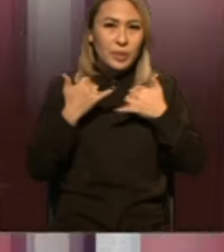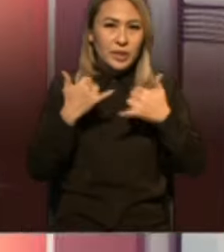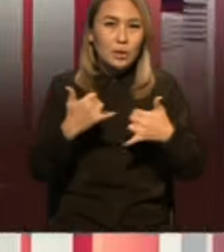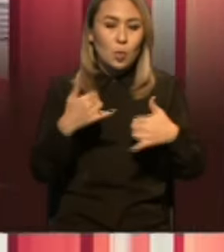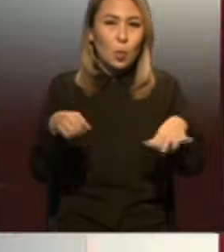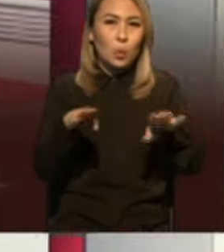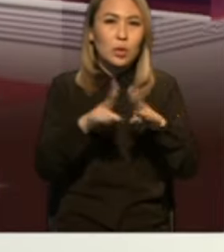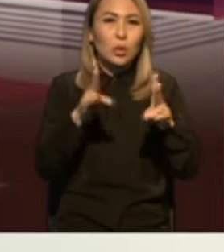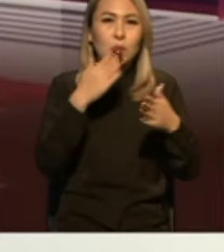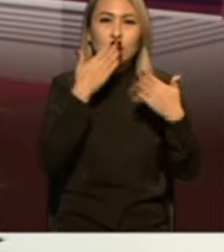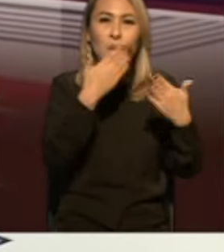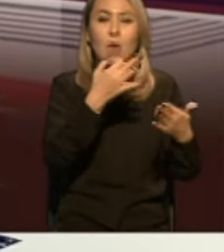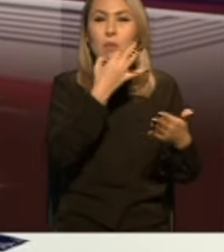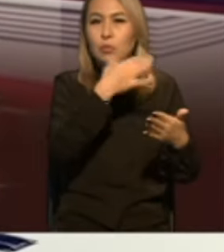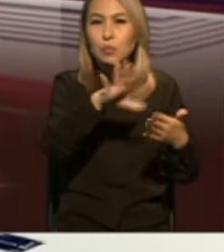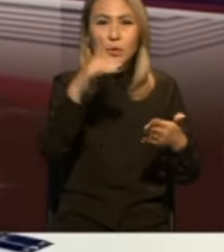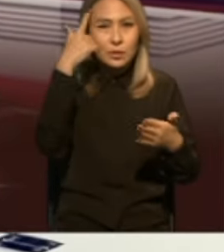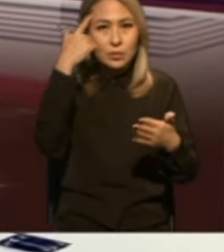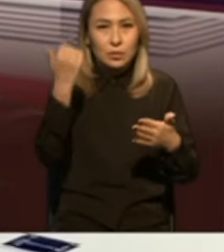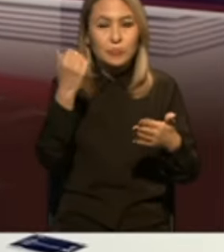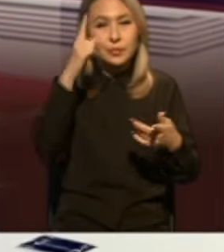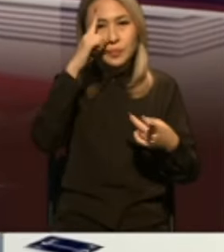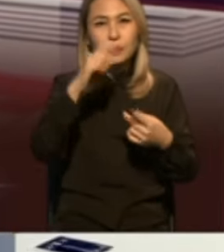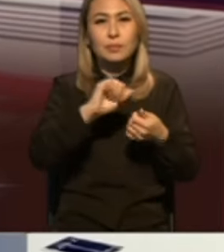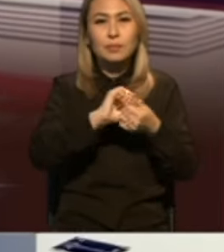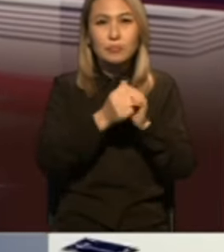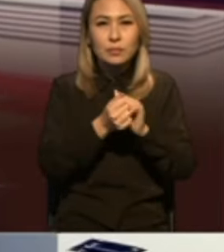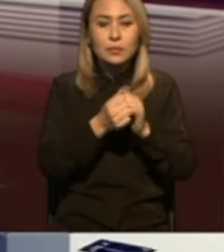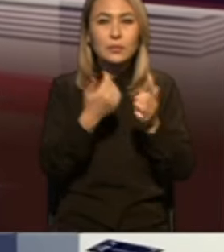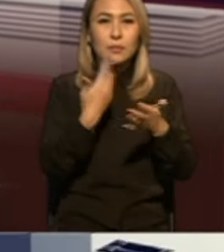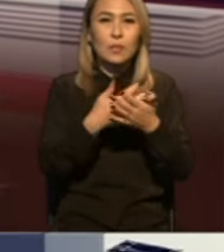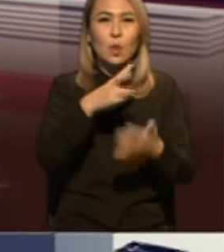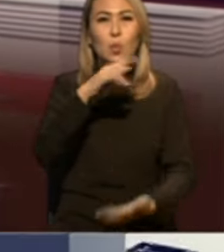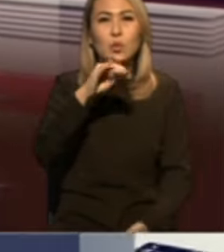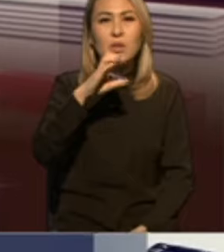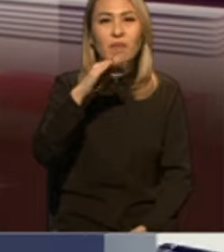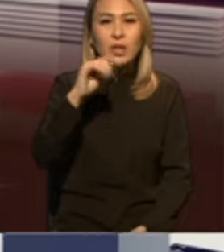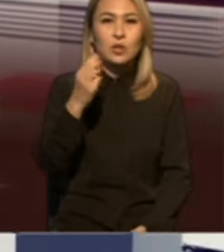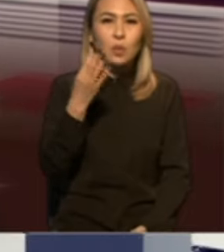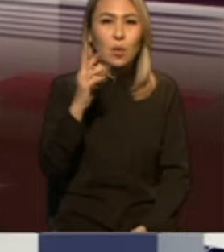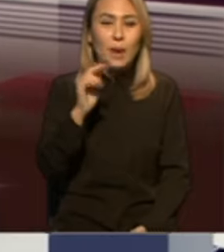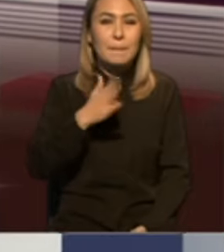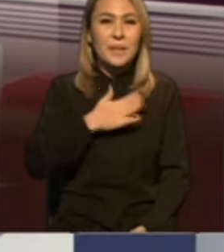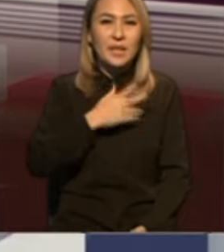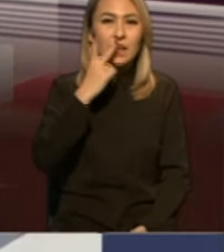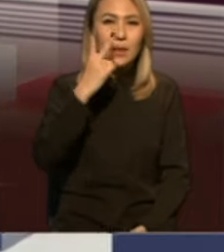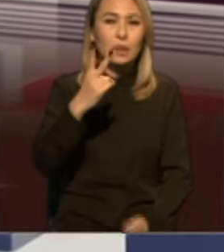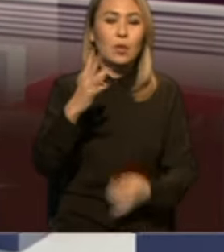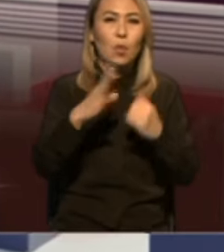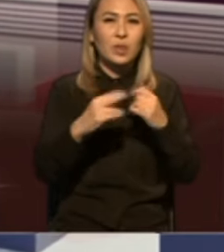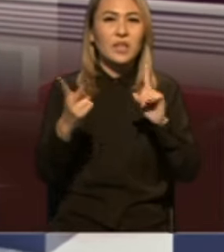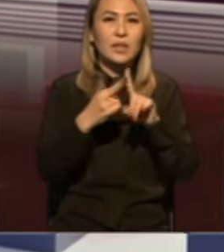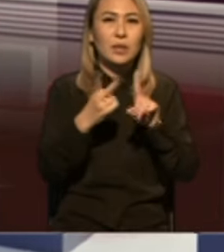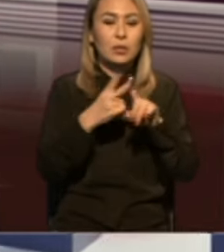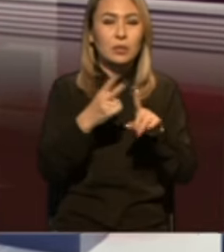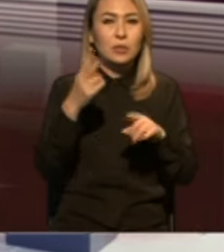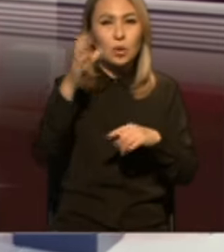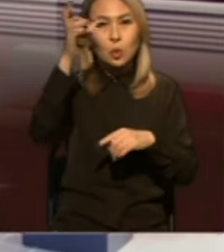Кімге сұрасақ біледі көбісі. Жатқа біледі. Немесе мысалы Мұстафа Шоқайдың менің екі отаным бар, біреуі Түркия деген.